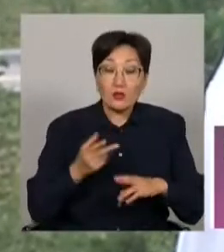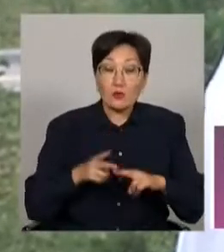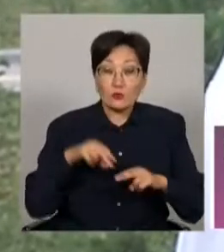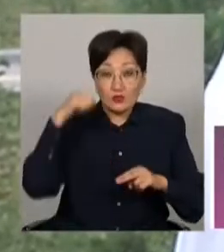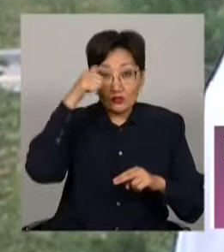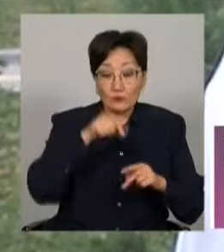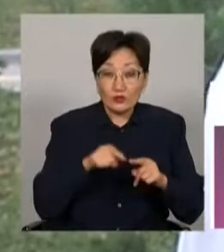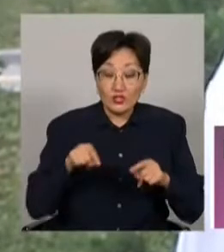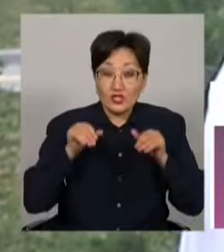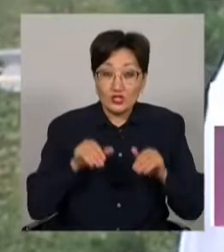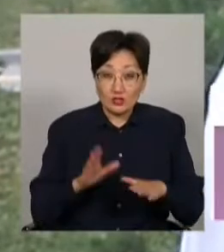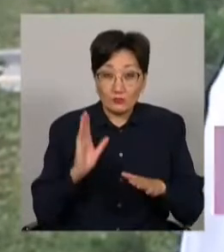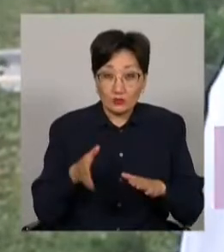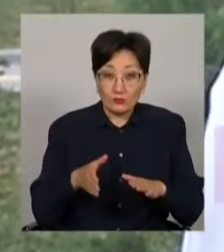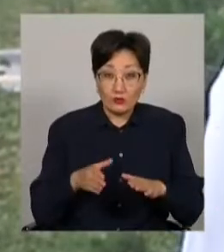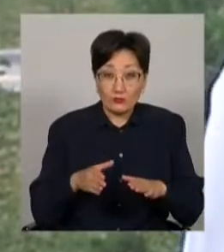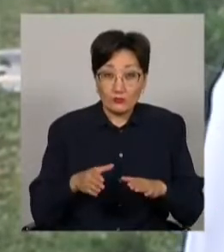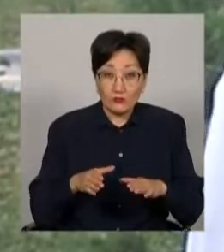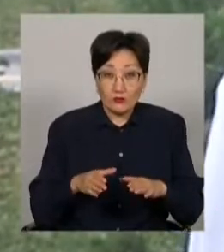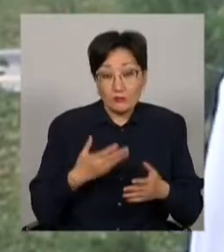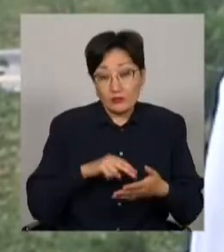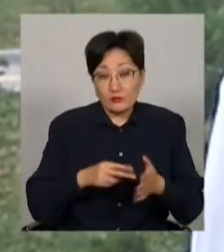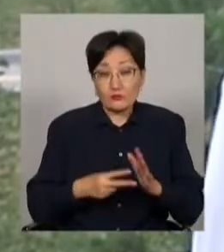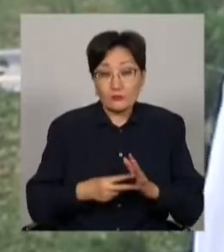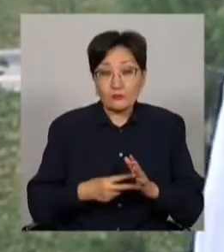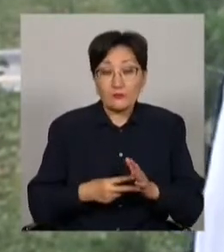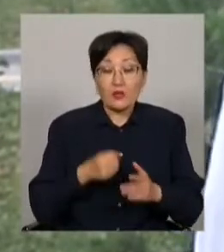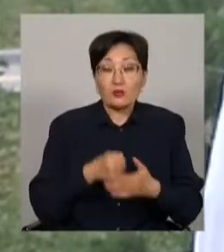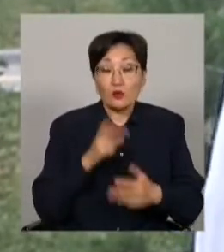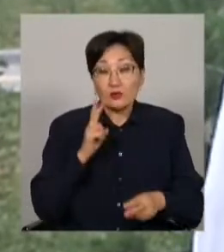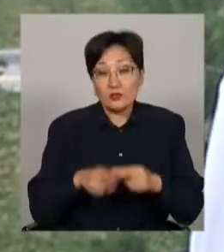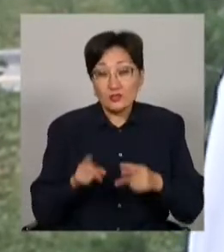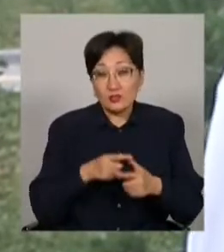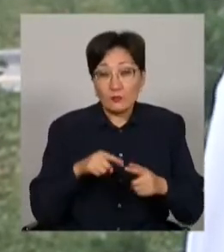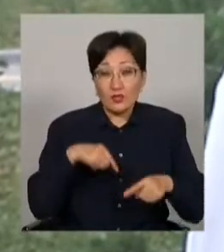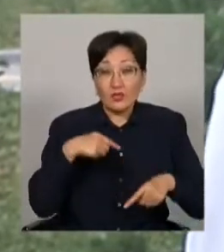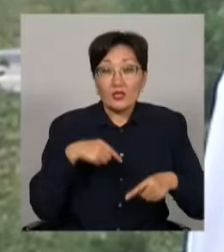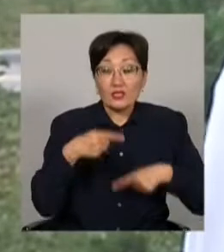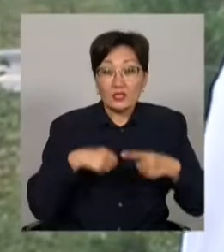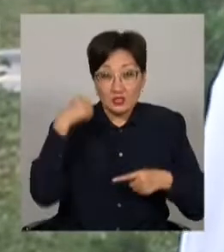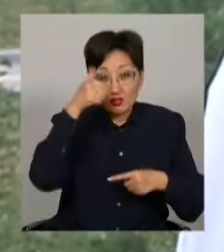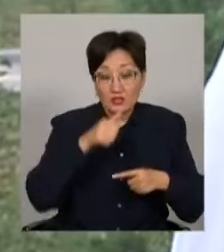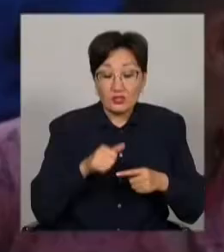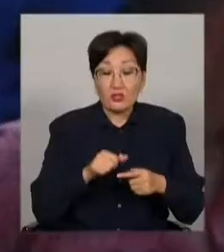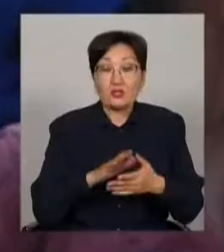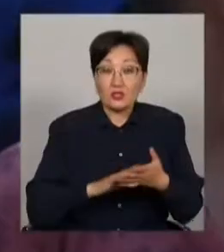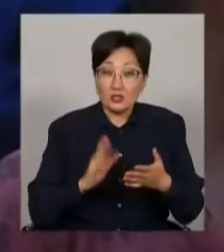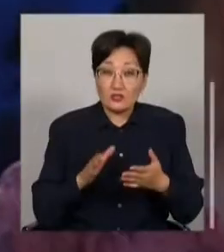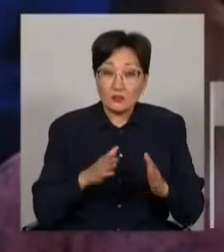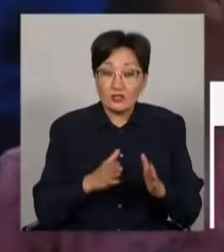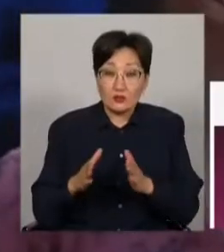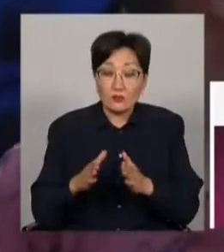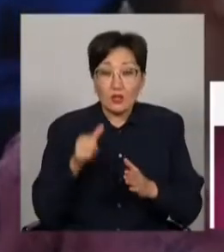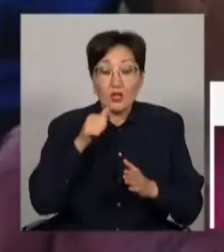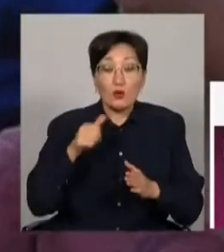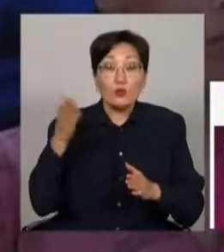жылдың ішінде шешіліп қалады деп отырмыз, бұйыртса. Енді аяғына дейін барама, келесі жылға дейін созылама, енді реттеледі деп отырмыз. Өткенде